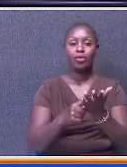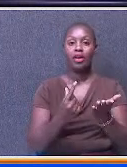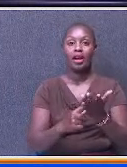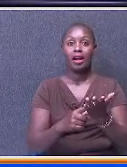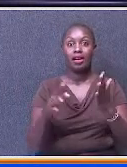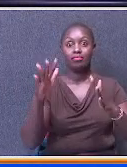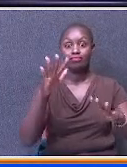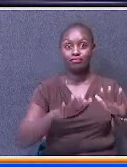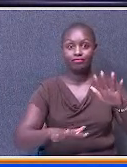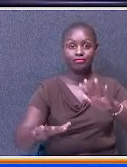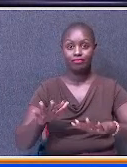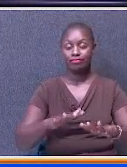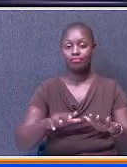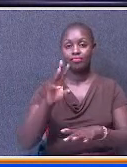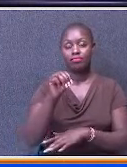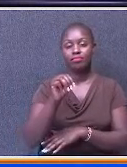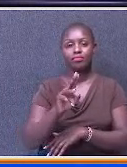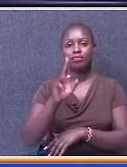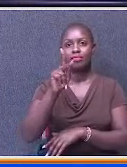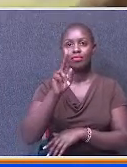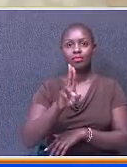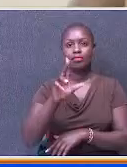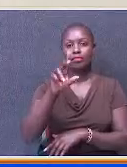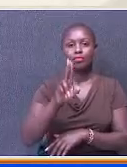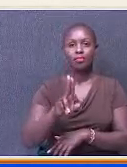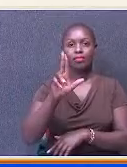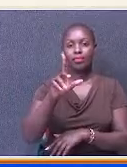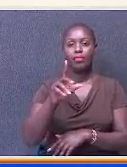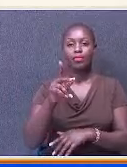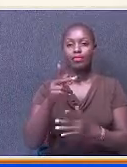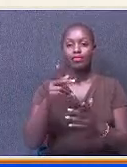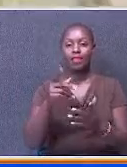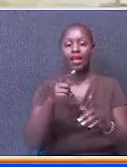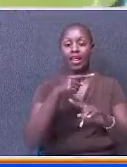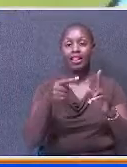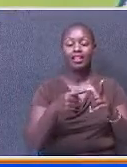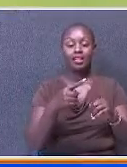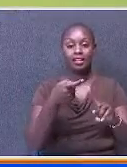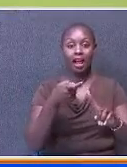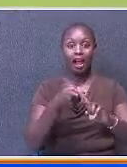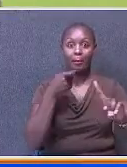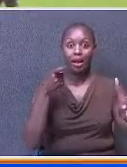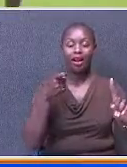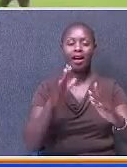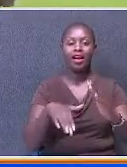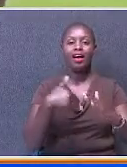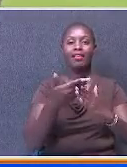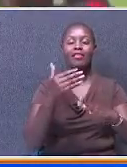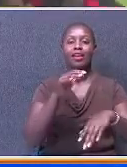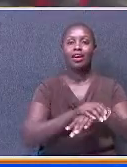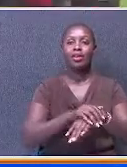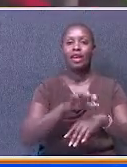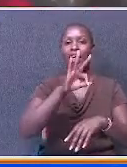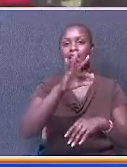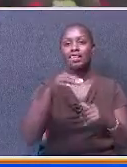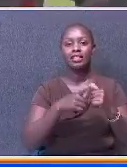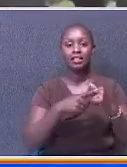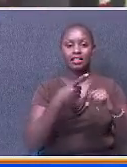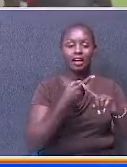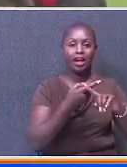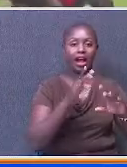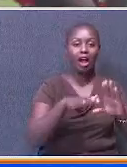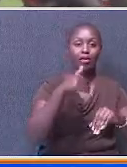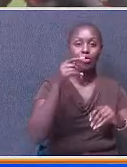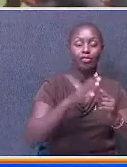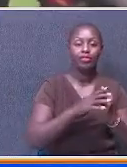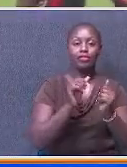uwanjani wa Mukulukulu, Kampala. Hii ni baada ya kuandikisha ushindi wa alama 36-17